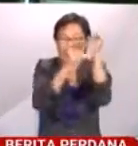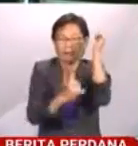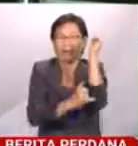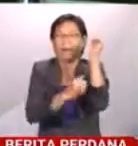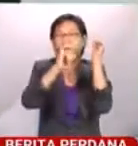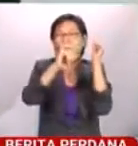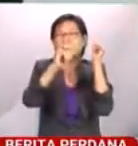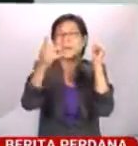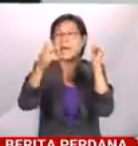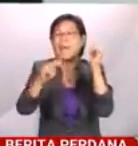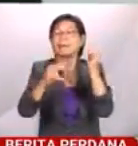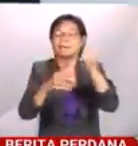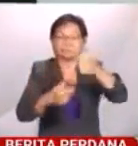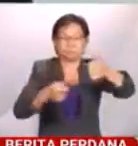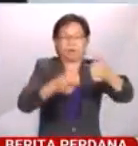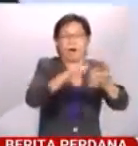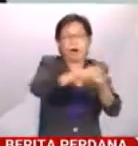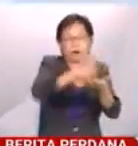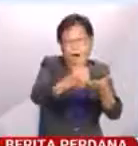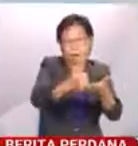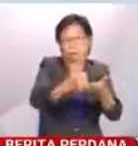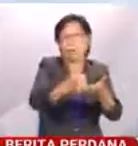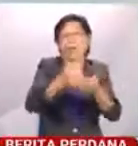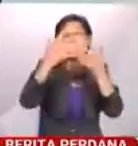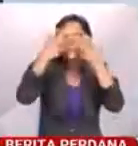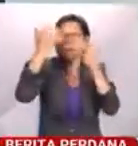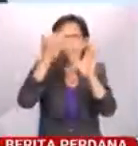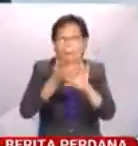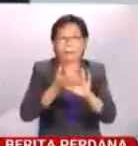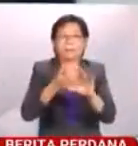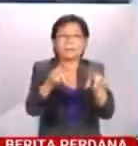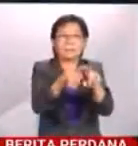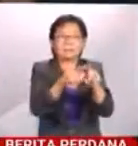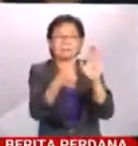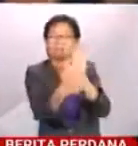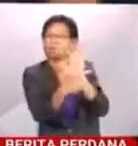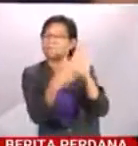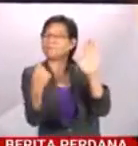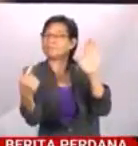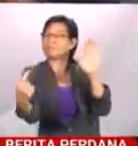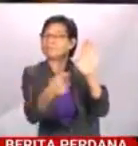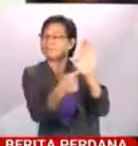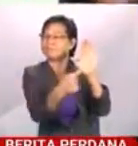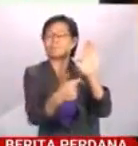Kebajikan Negara dengan menggunakan akaun Maybank seperti tertera.